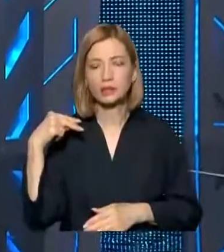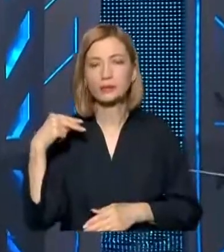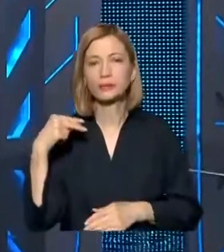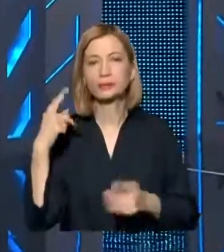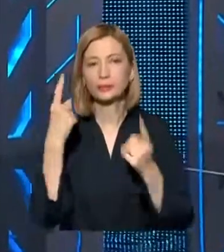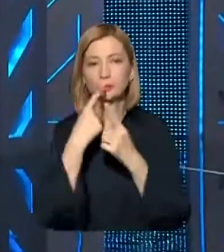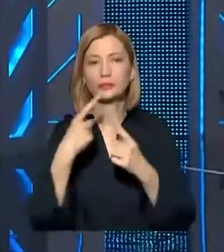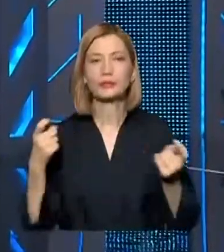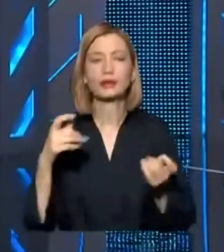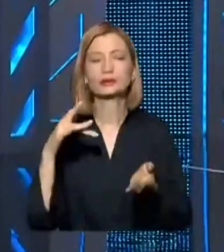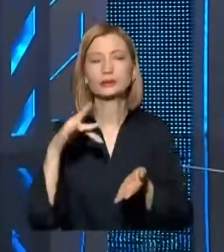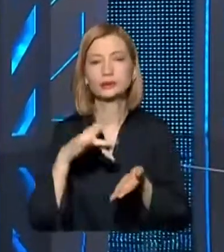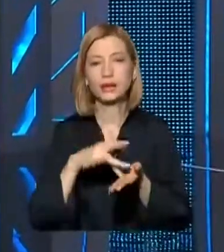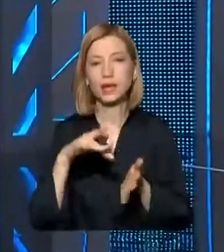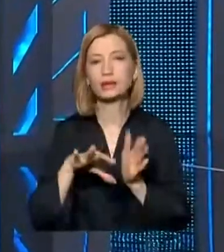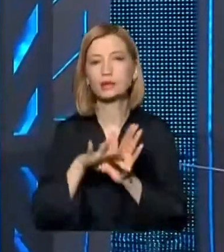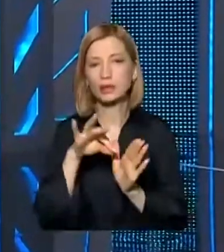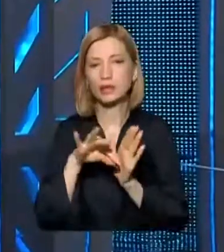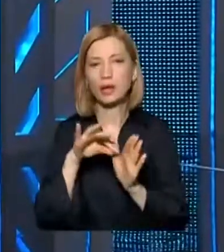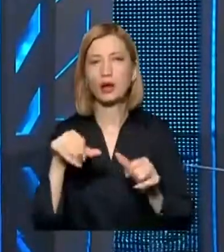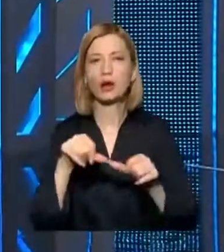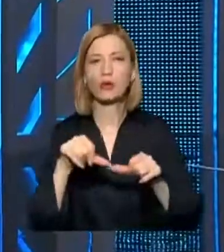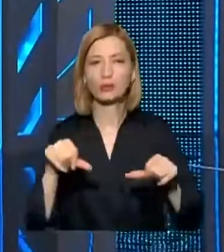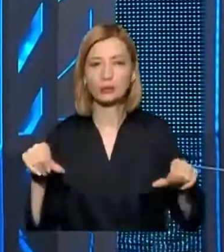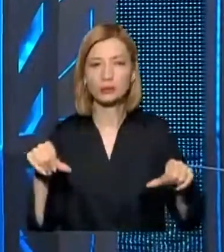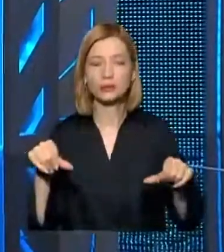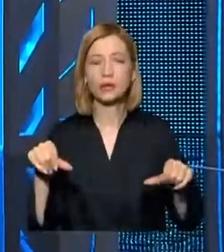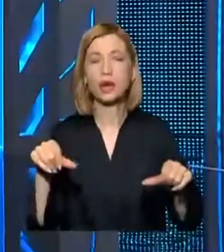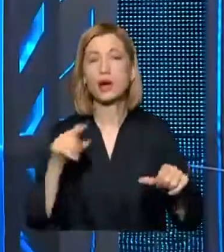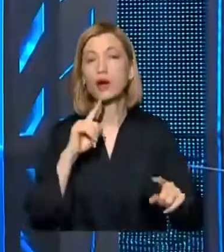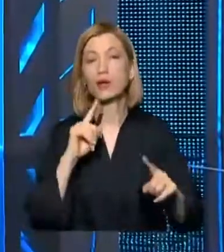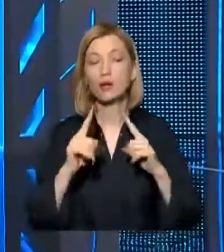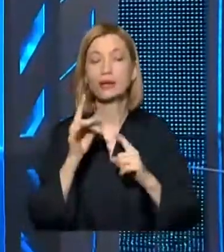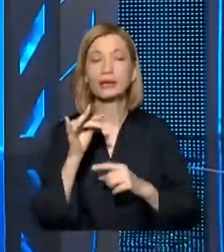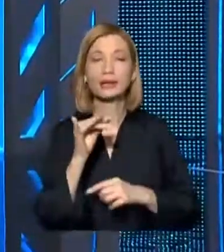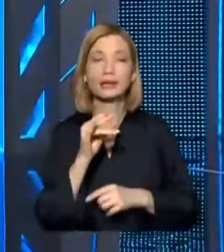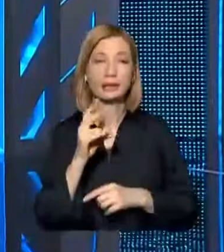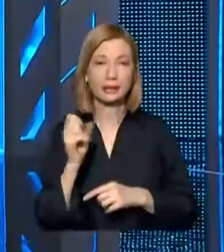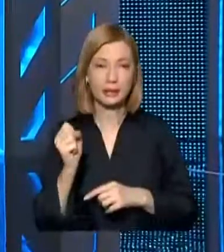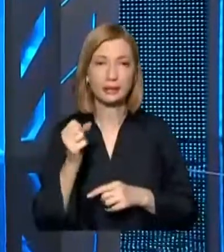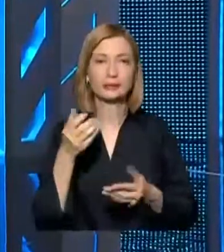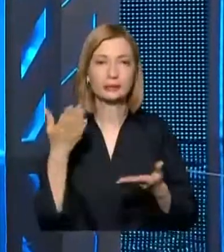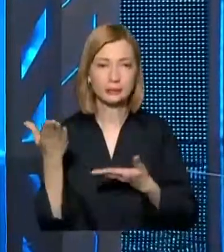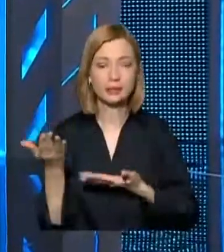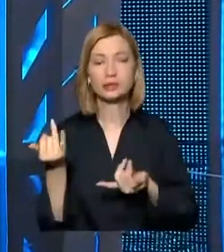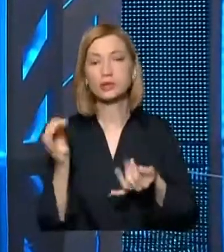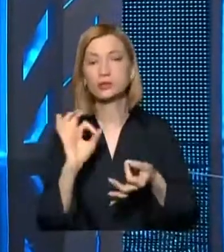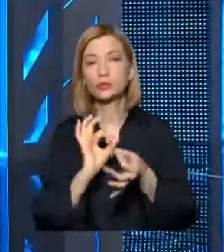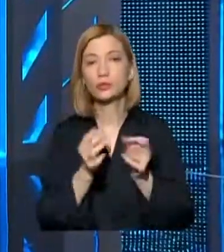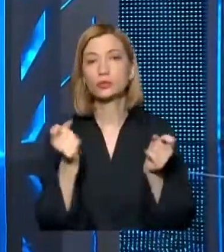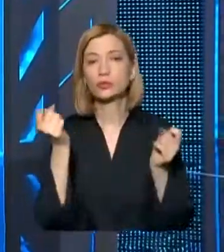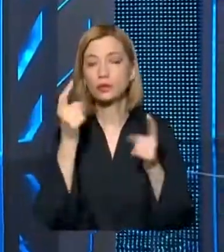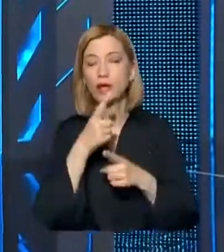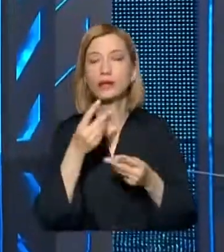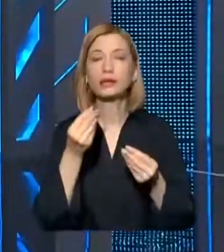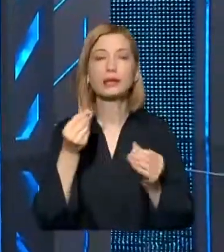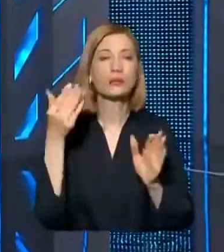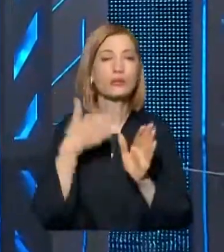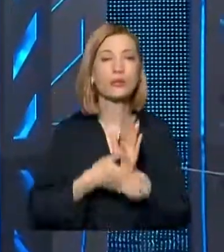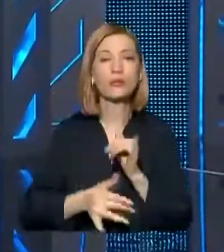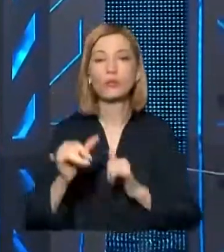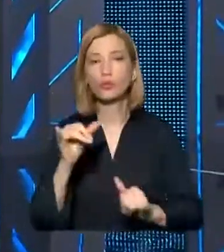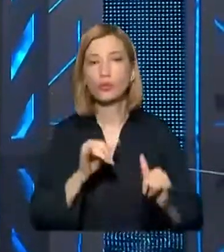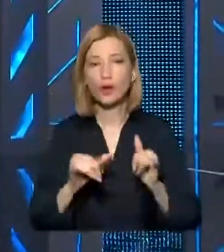Об этом заявили в Центральной избирательной комиссии. Моя коллега Ирина Панфилова выясняла, на что конкретно